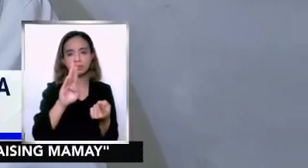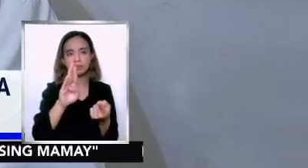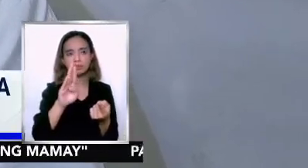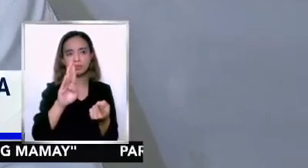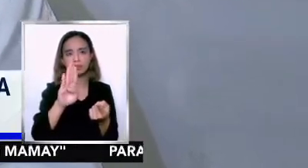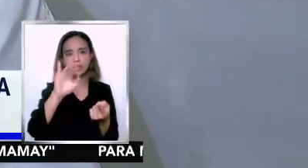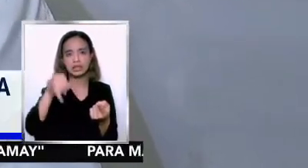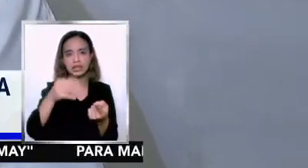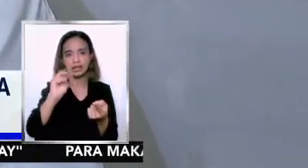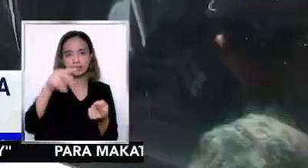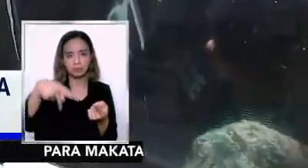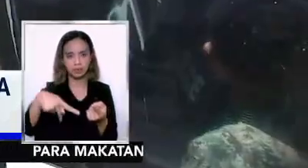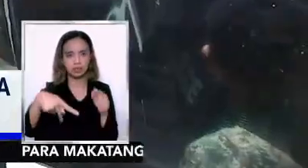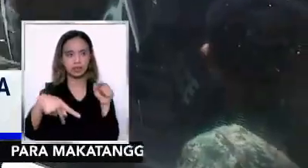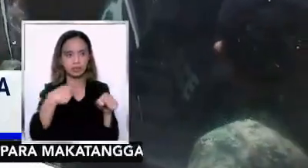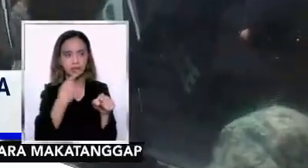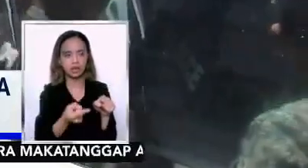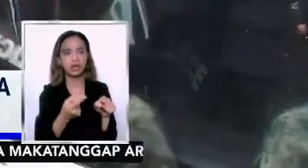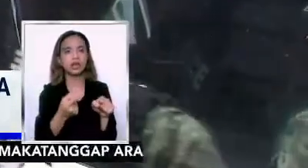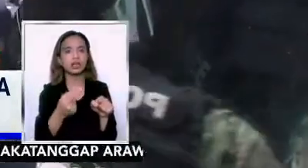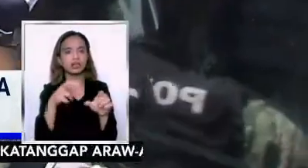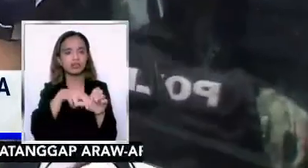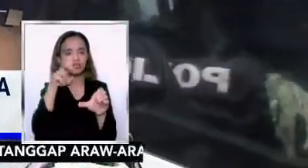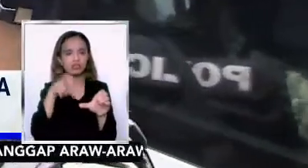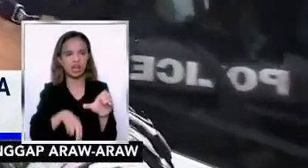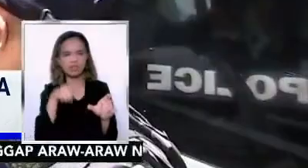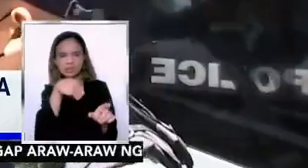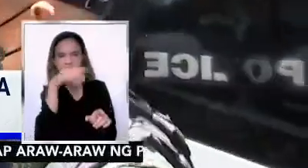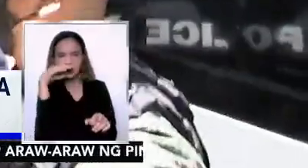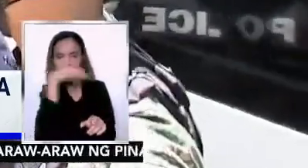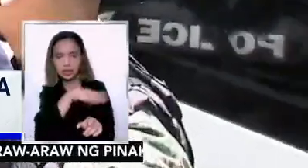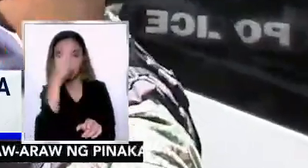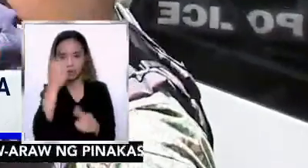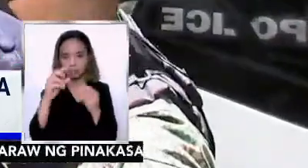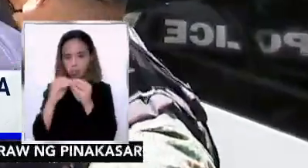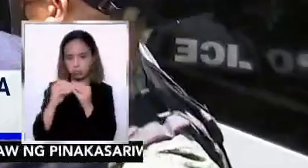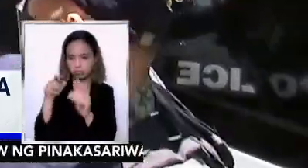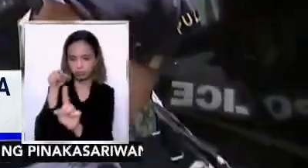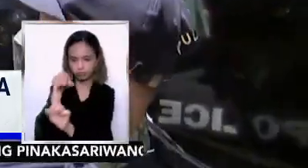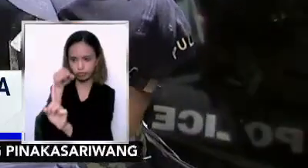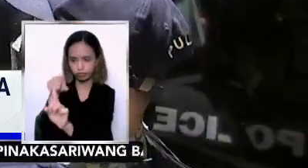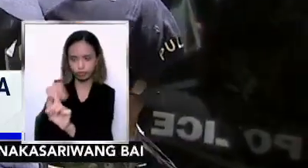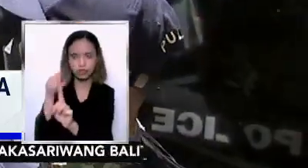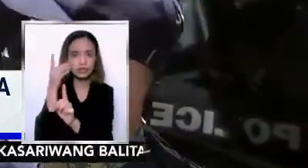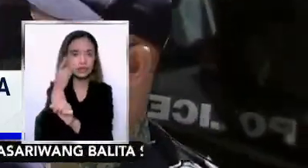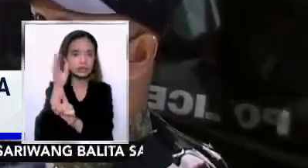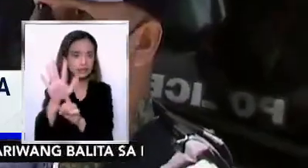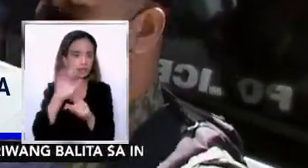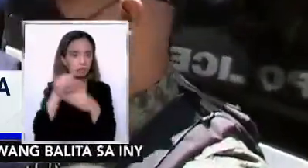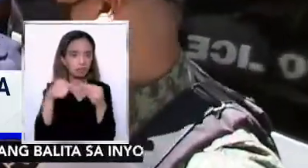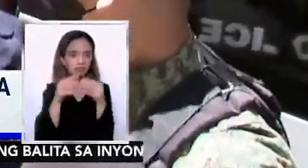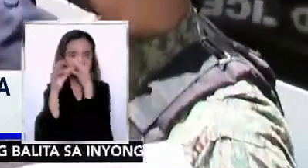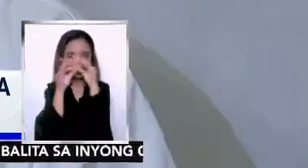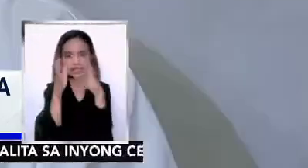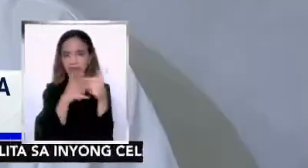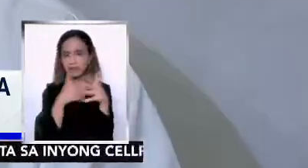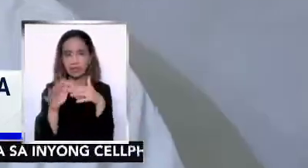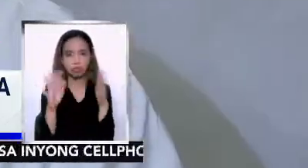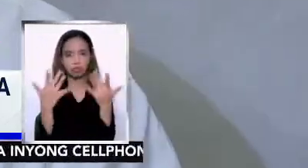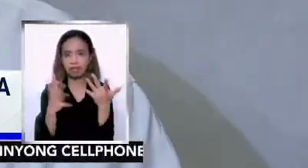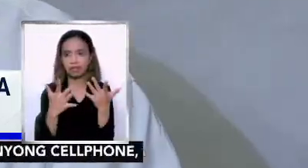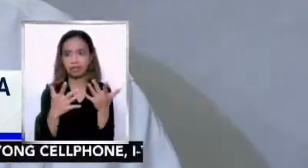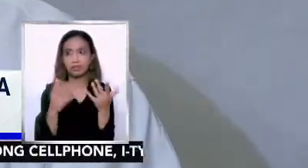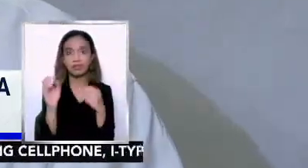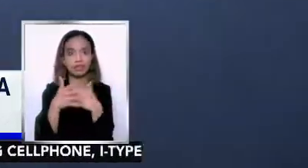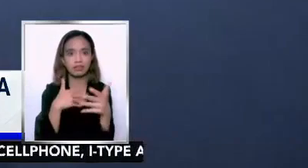pinilit niya at tinakot si Ragos para ibiin si Senadora Laila De Lima sa illegal drug trade sa Bilibid kahit wala itong katotohanan. Giit